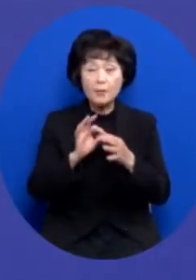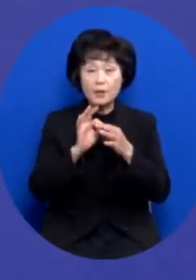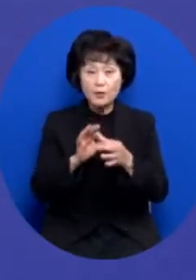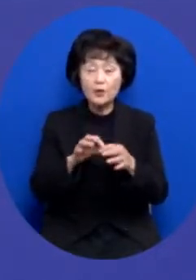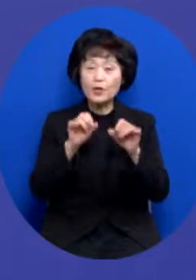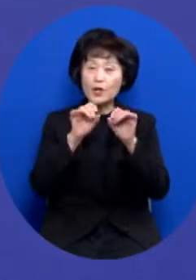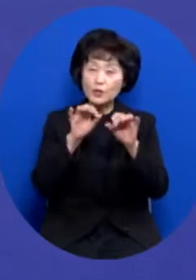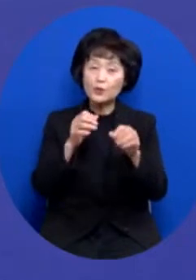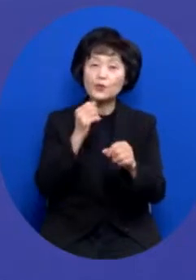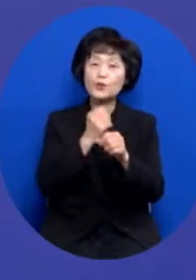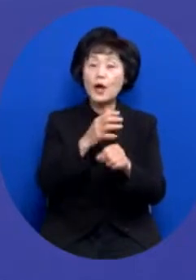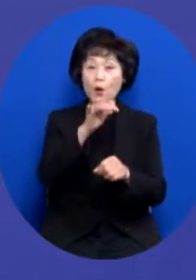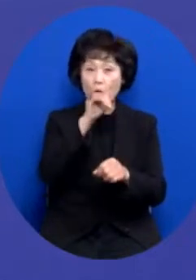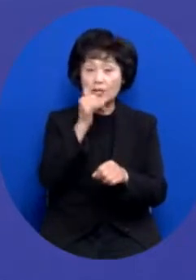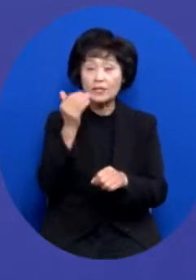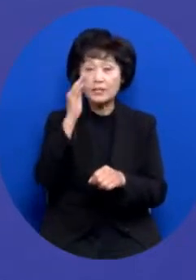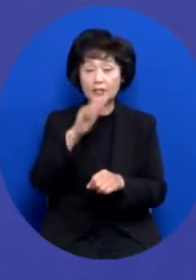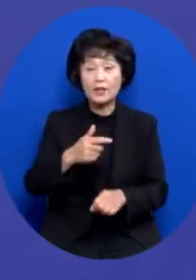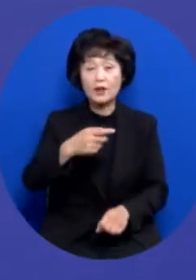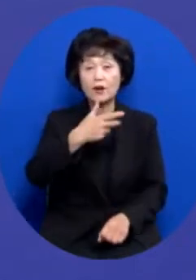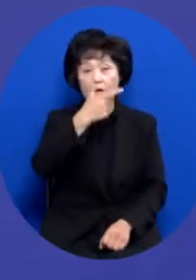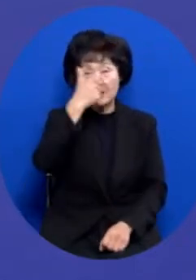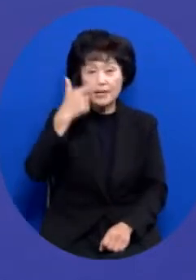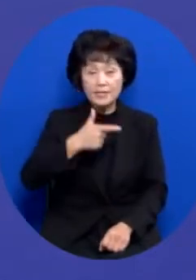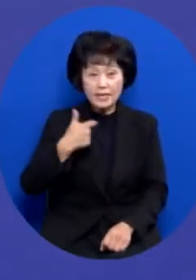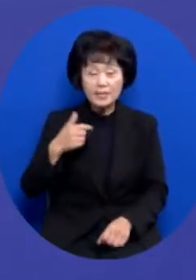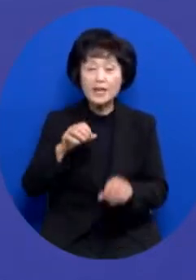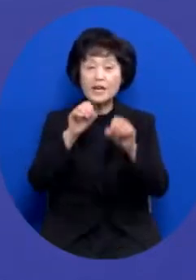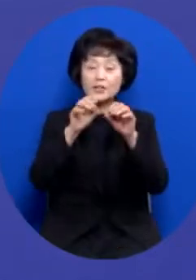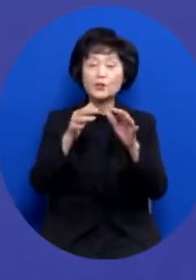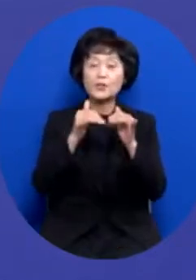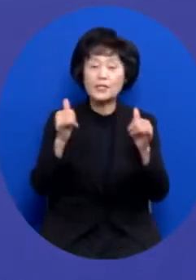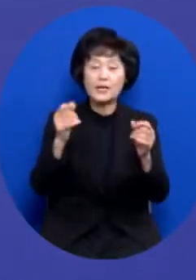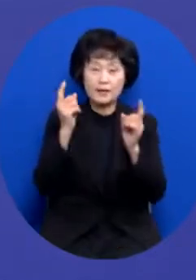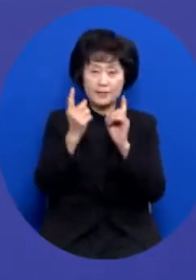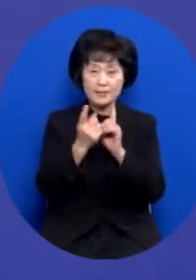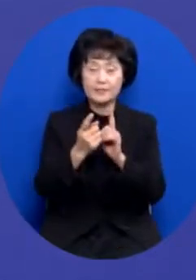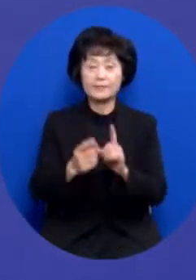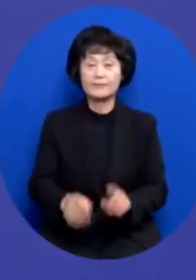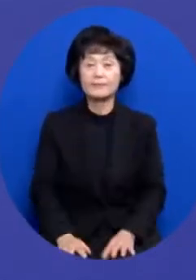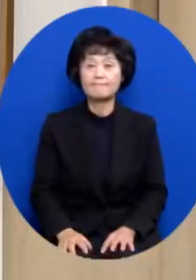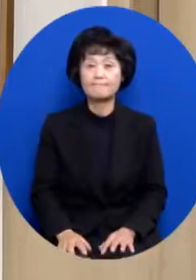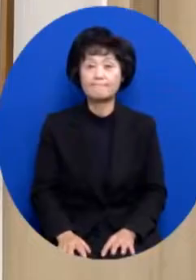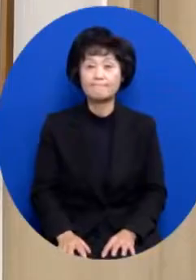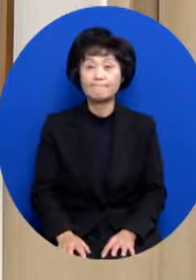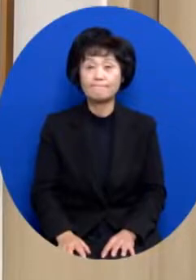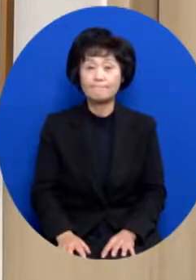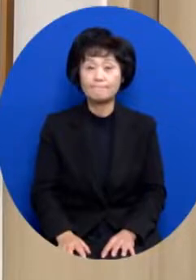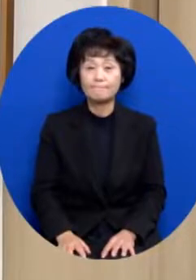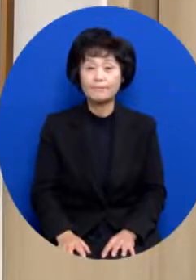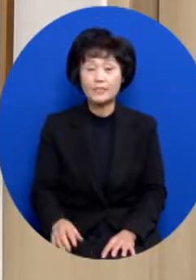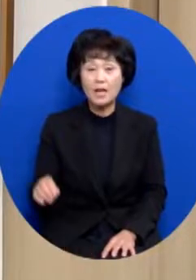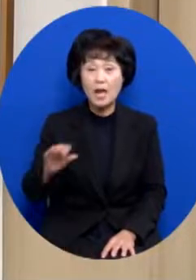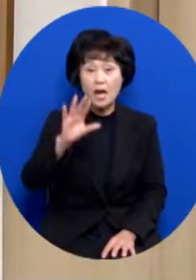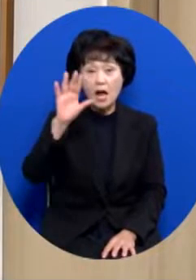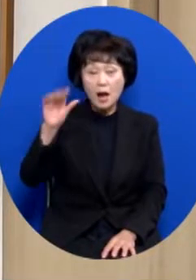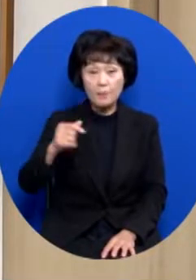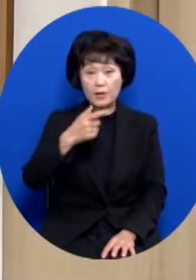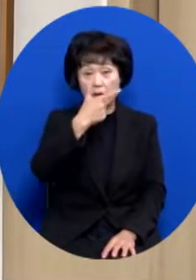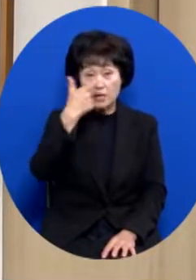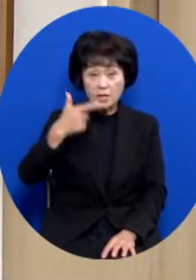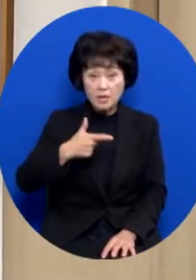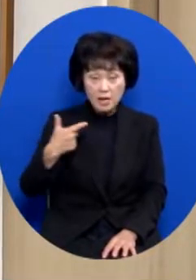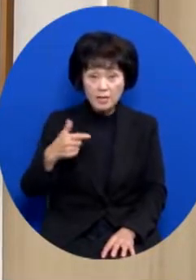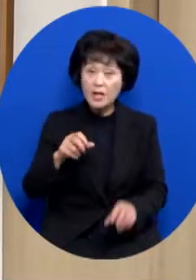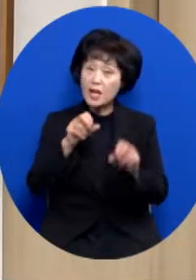활발하게 진행해 오고 있는데요 탄자니아 김태균 선교사를 만나보겠습니다 김덕원 기자입니다 아프리카 탄자니아의 어떤